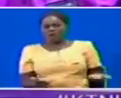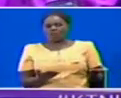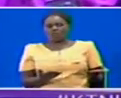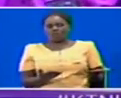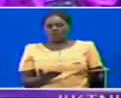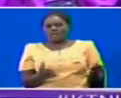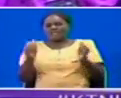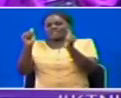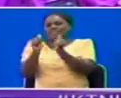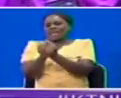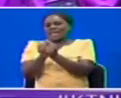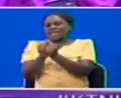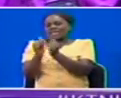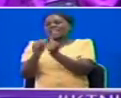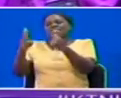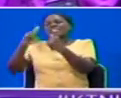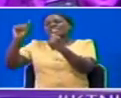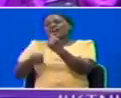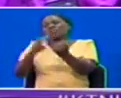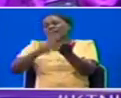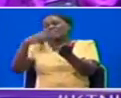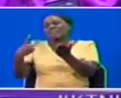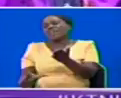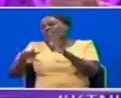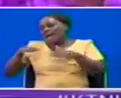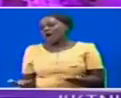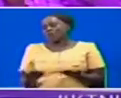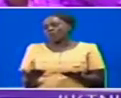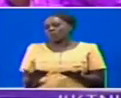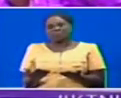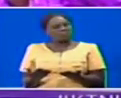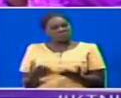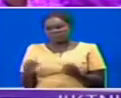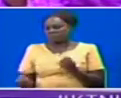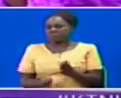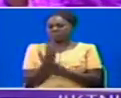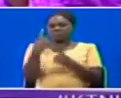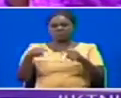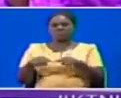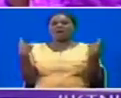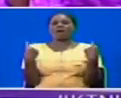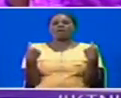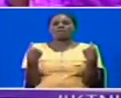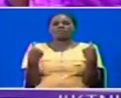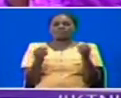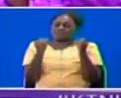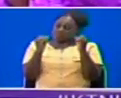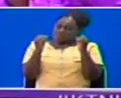kura 10,009 ambiwe hakupata, it will create voters apathy. Come